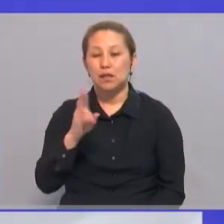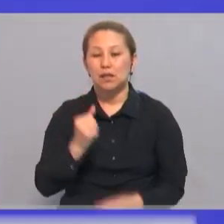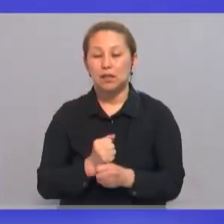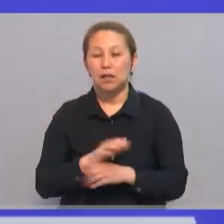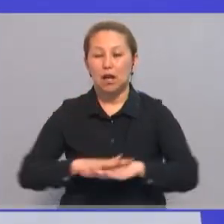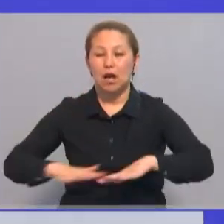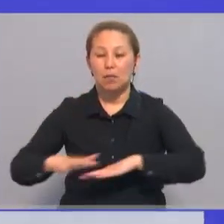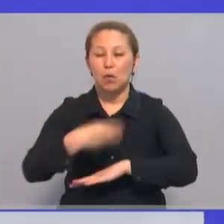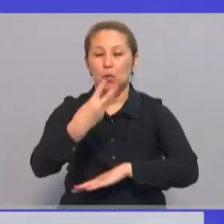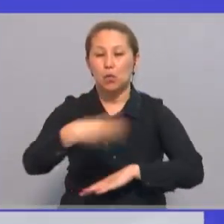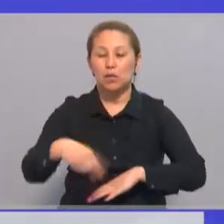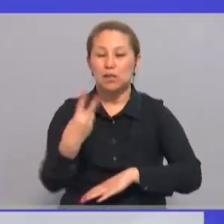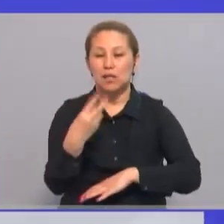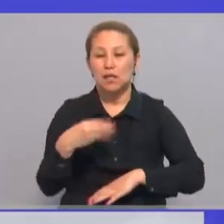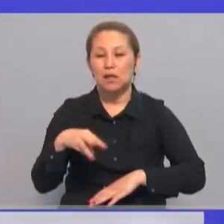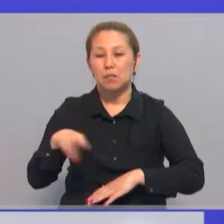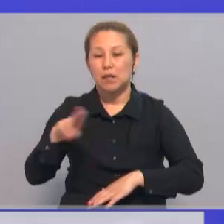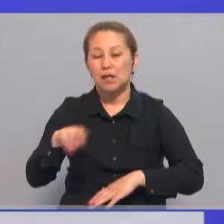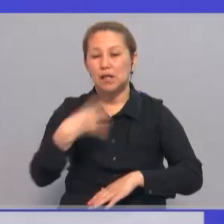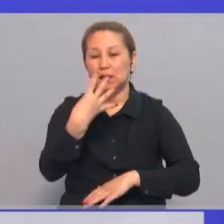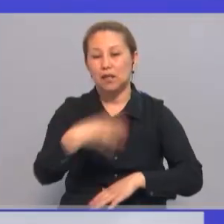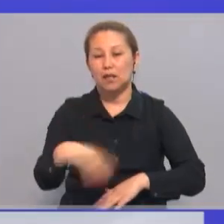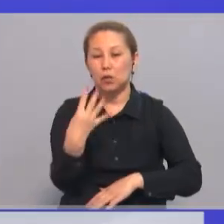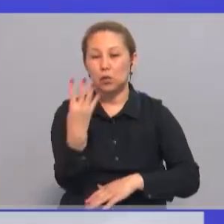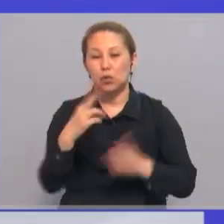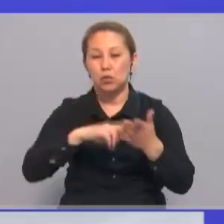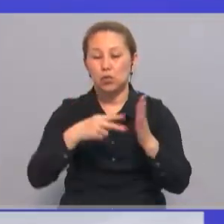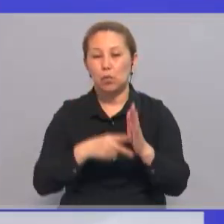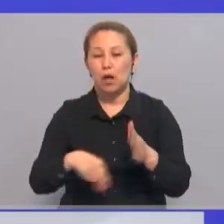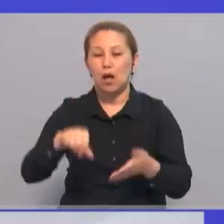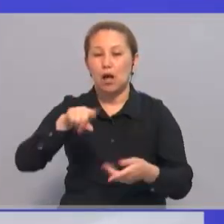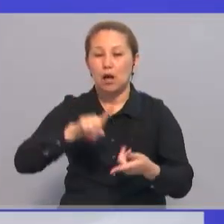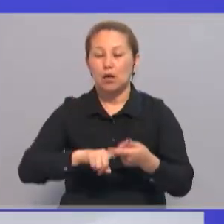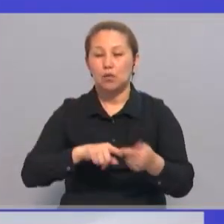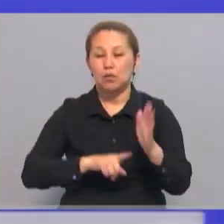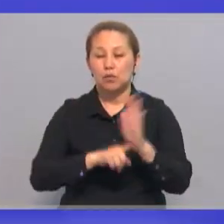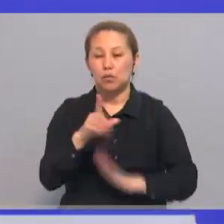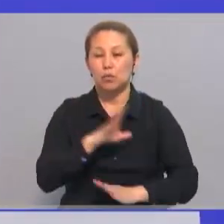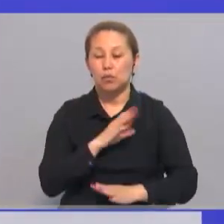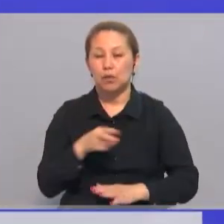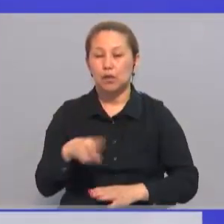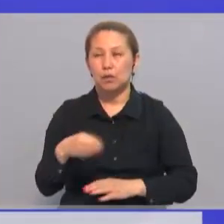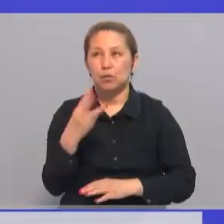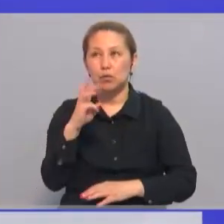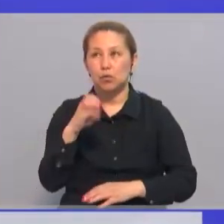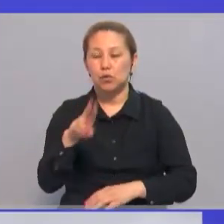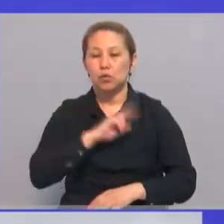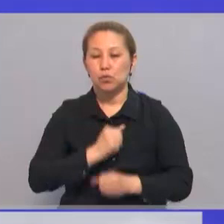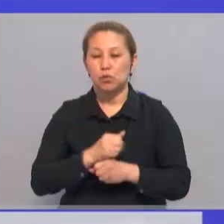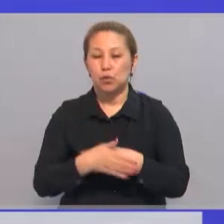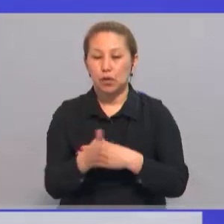жалпы құны 32 миллиард теңге құрайтын 44 жоба іске қосылды, нәтижесінде 2368 жұмыс орны